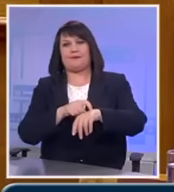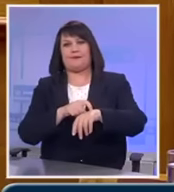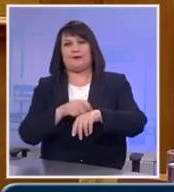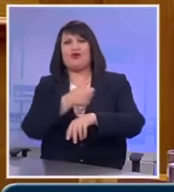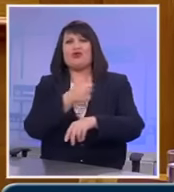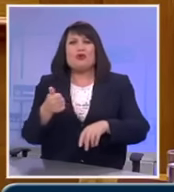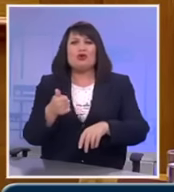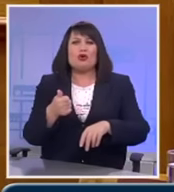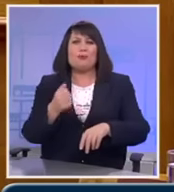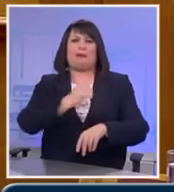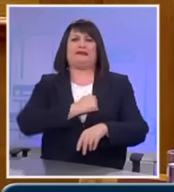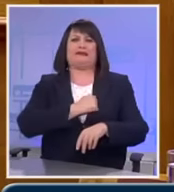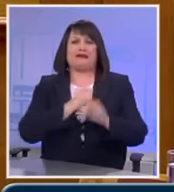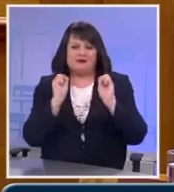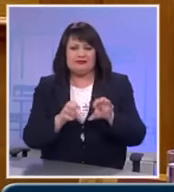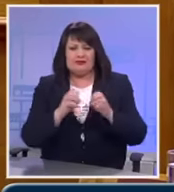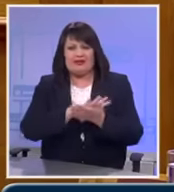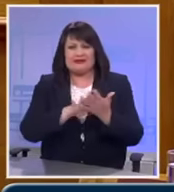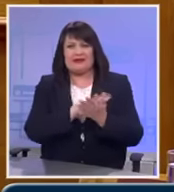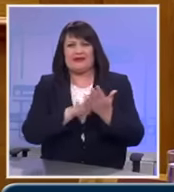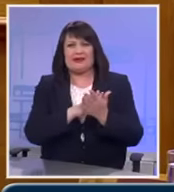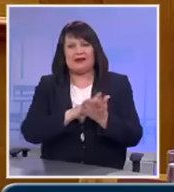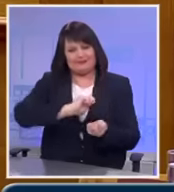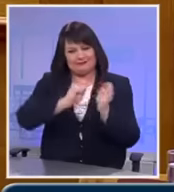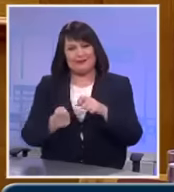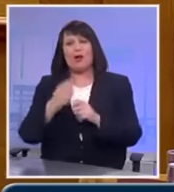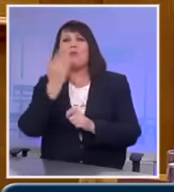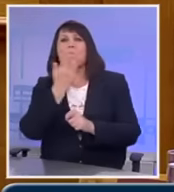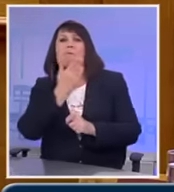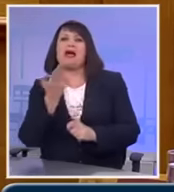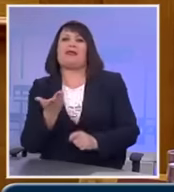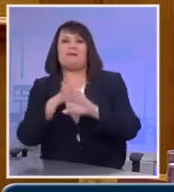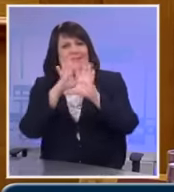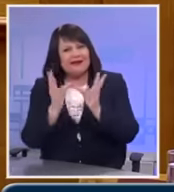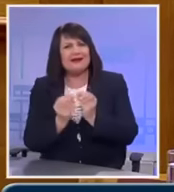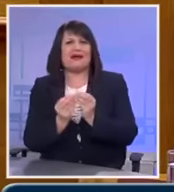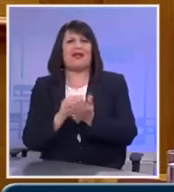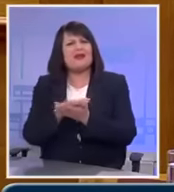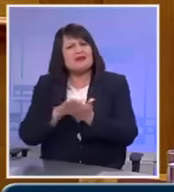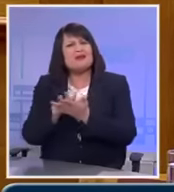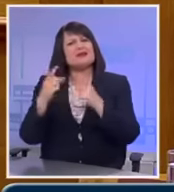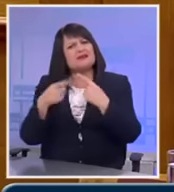πίστης και να πάμε σε ένα μάθημα το οποίο θα έχει μια ευρύτερη